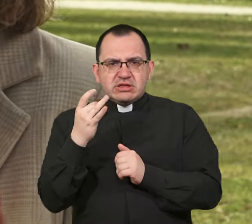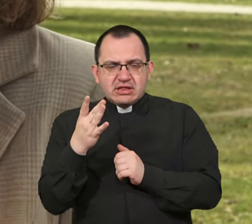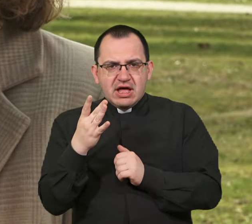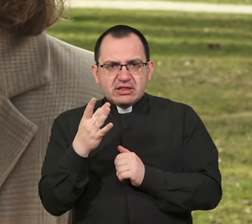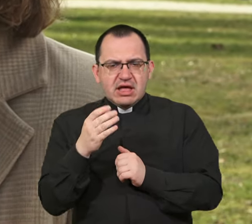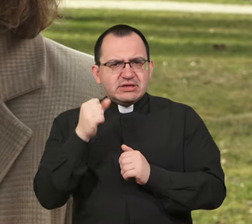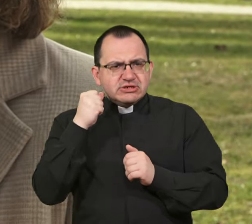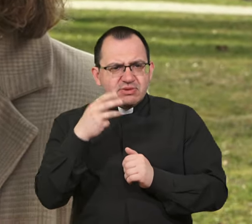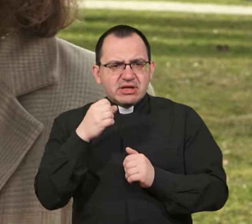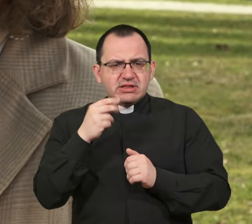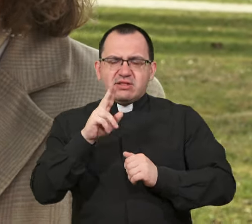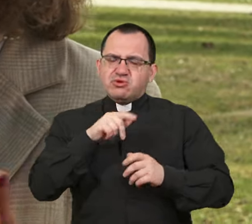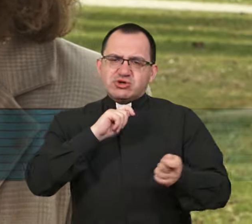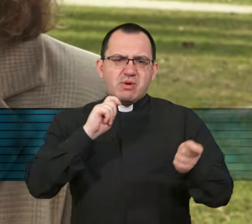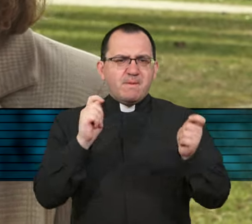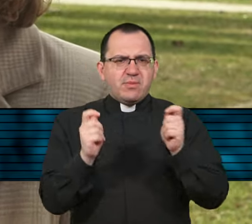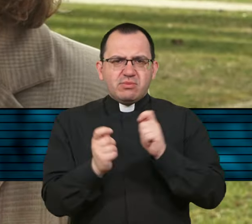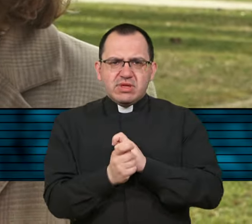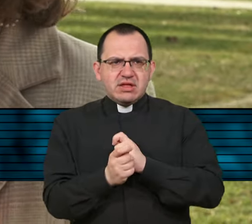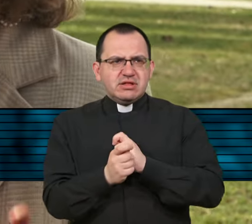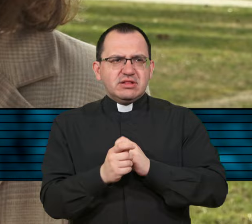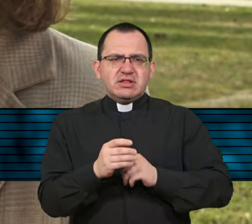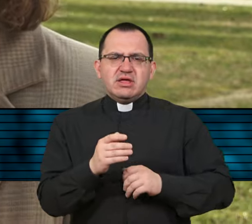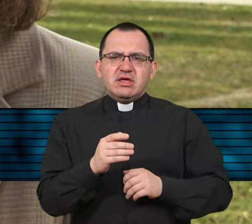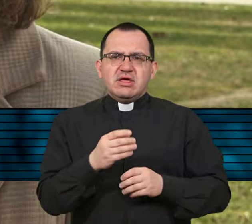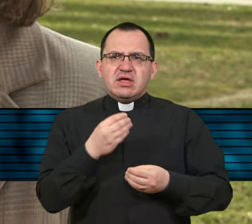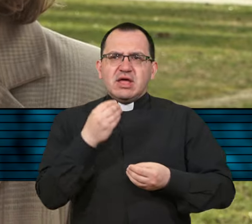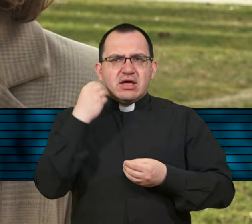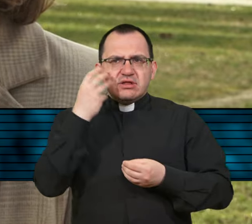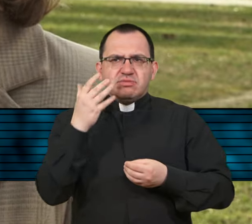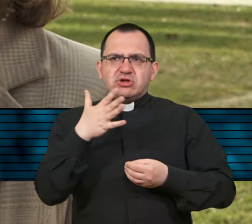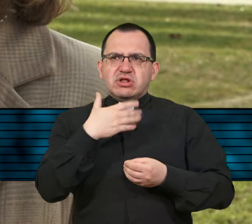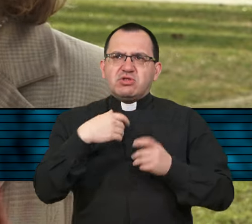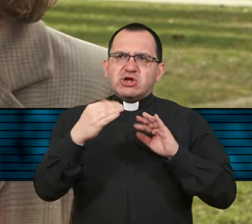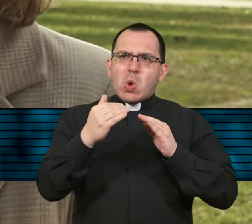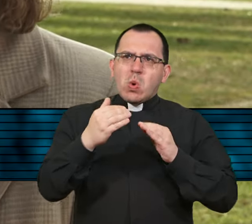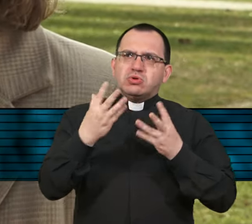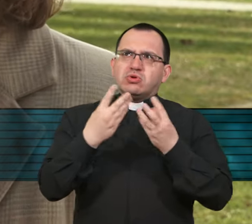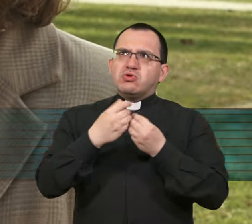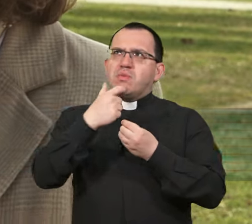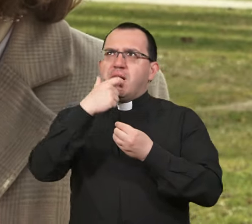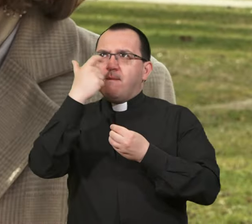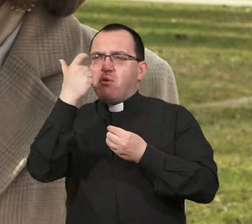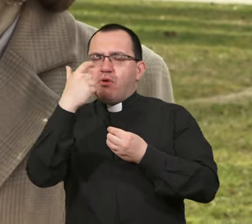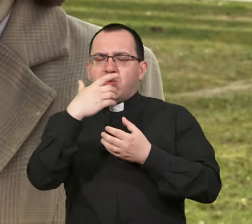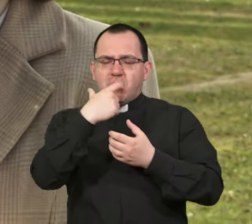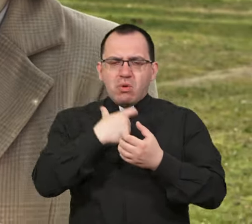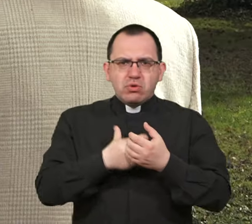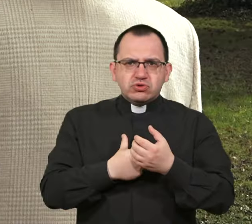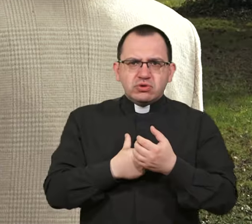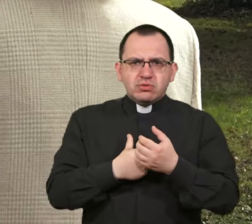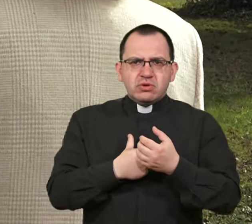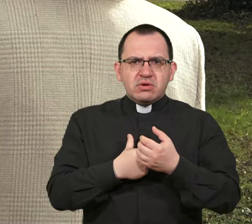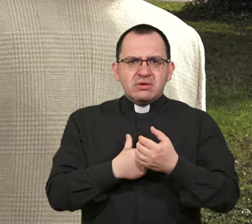da se svaki dan možemo obratiti, iz početka se obratiti, promišljati o svom odnosu s Bogom, promišljati o samim sebi, promišljati o